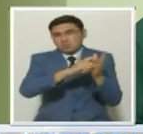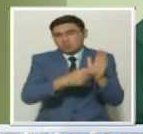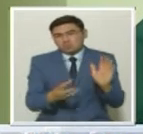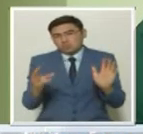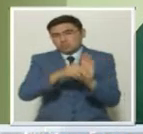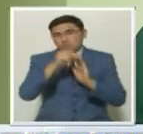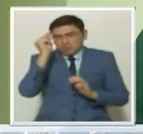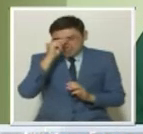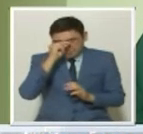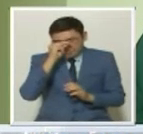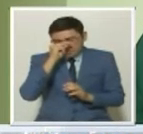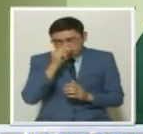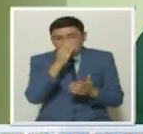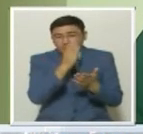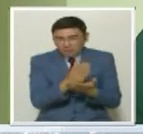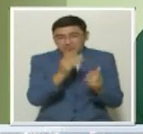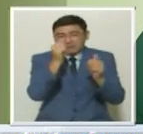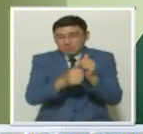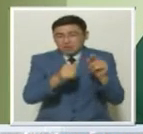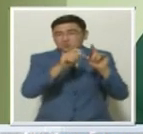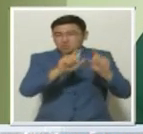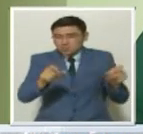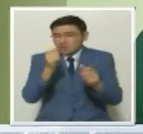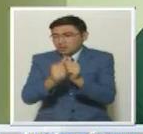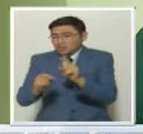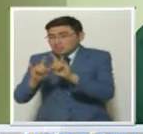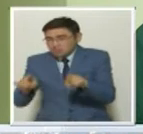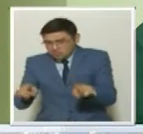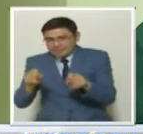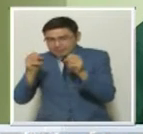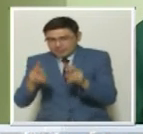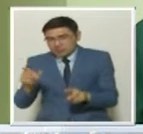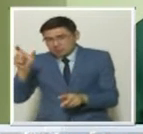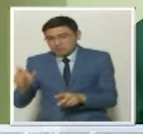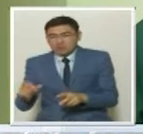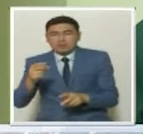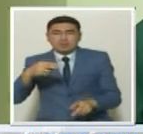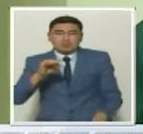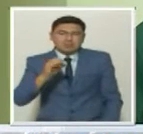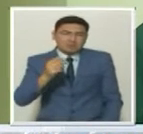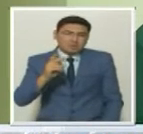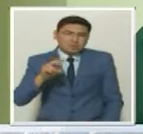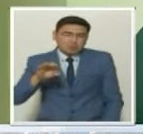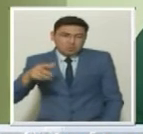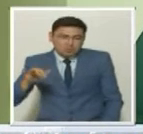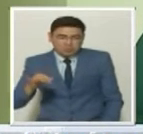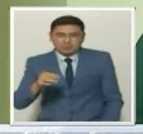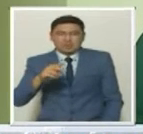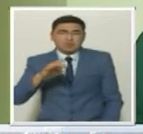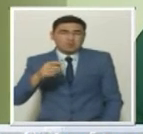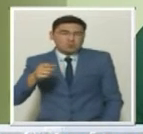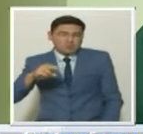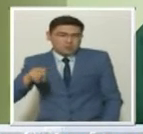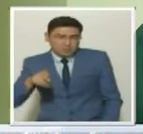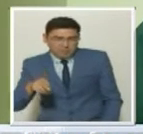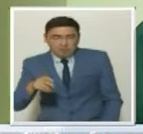В каждой школе и в детском саду должны быть специалисты для работы с такими детьми. Это дефектологи, логопеды, по два психолога. Но не в каждой школе